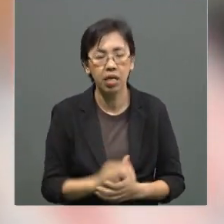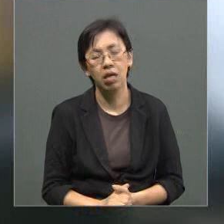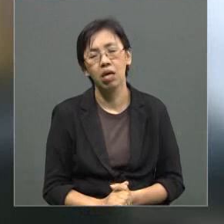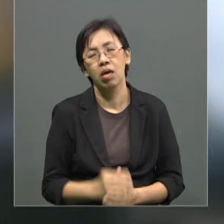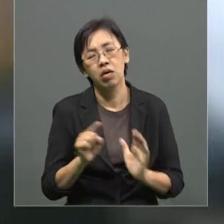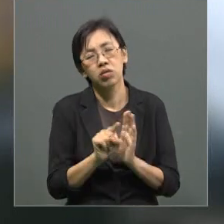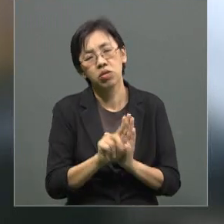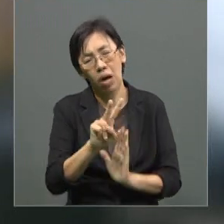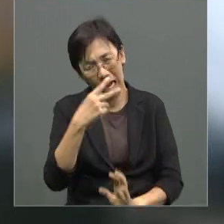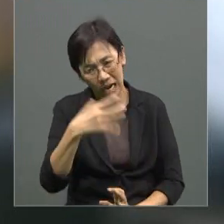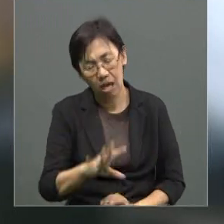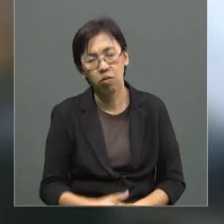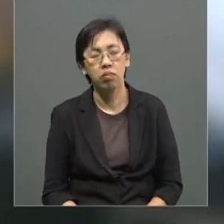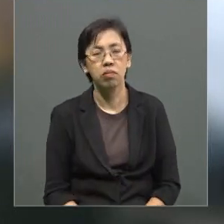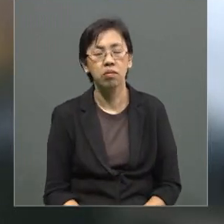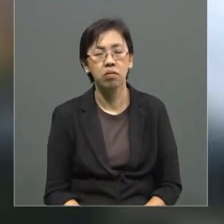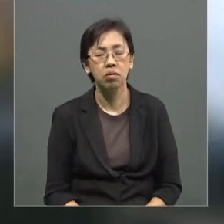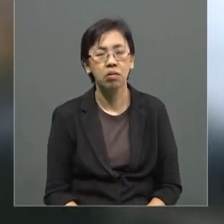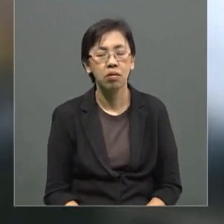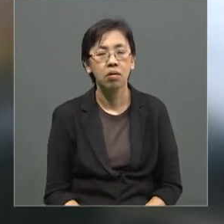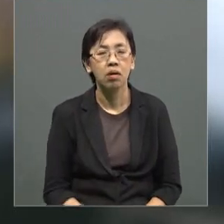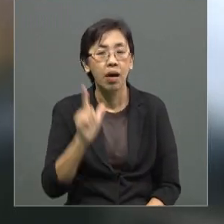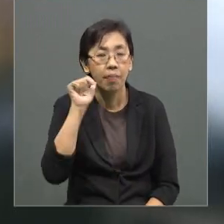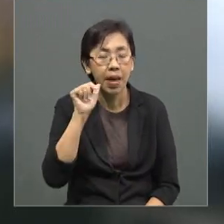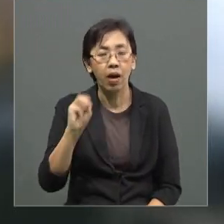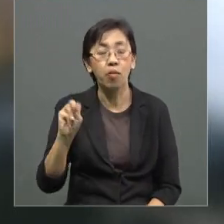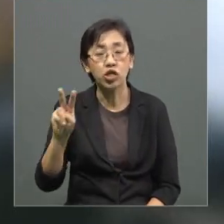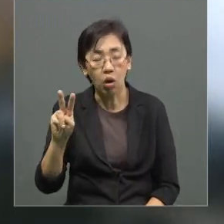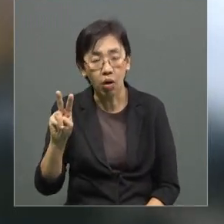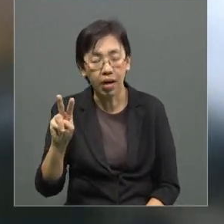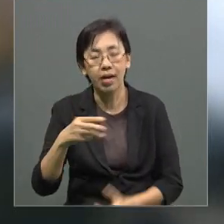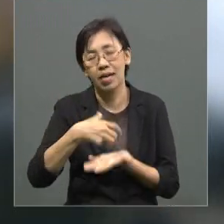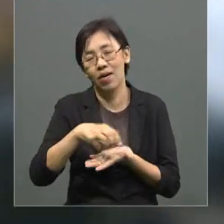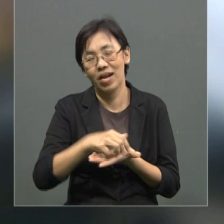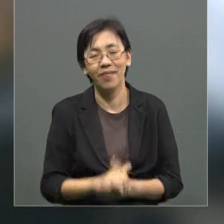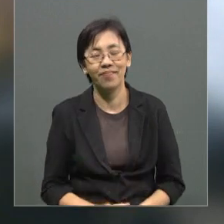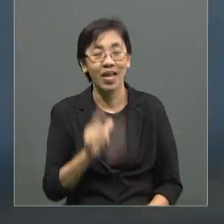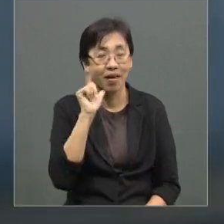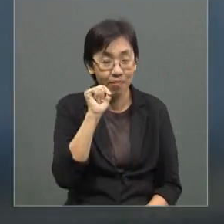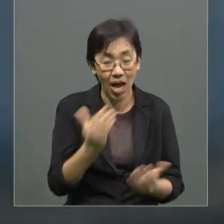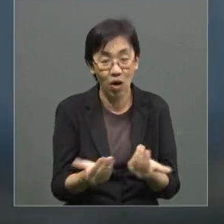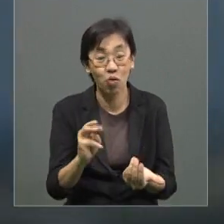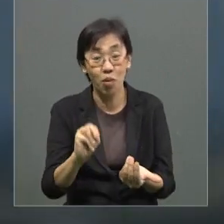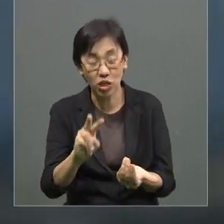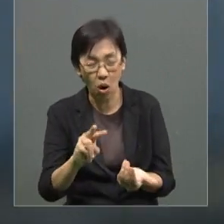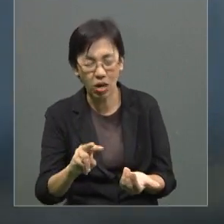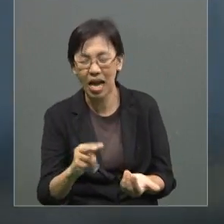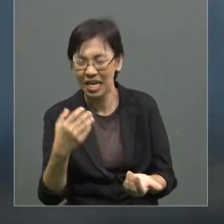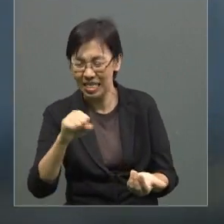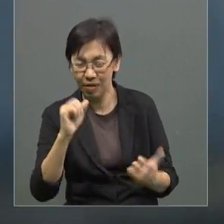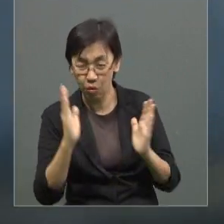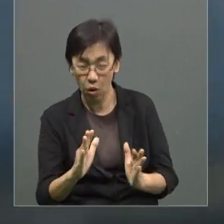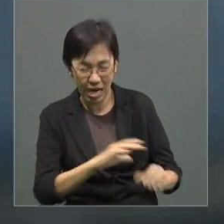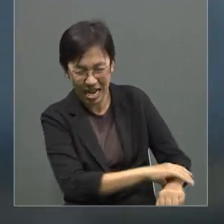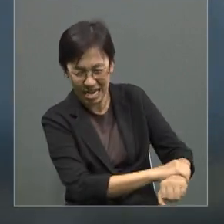ครั้งเลยนะครับทีนี้มาฟังทางด้านคุณแม่ของม.2 บ้างม.2 อย่างที่บอกว่าไปรุมทำร้ายน้องม.1 เนี่ยเป็น10คนเลยลากเข้าไป